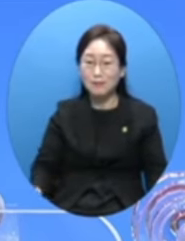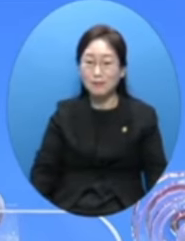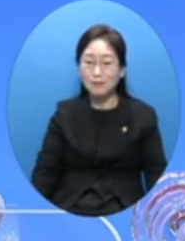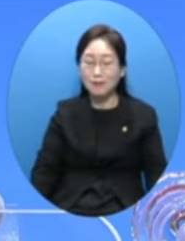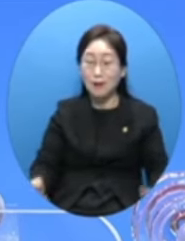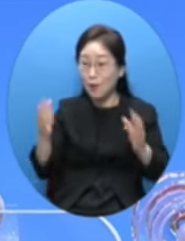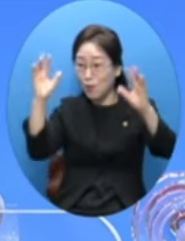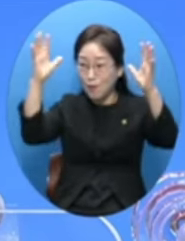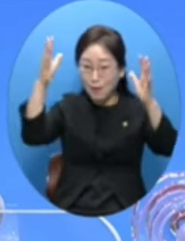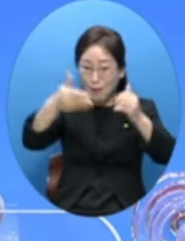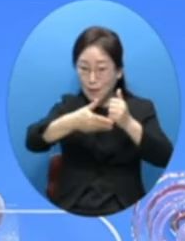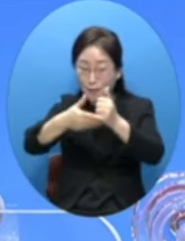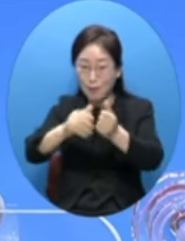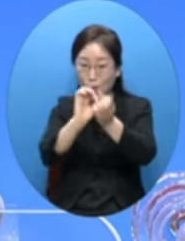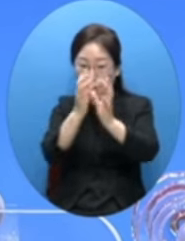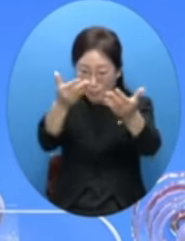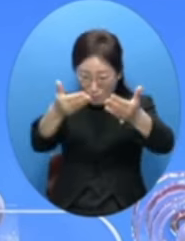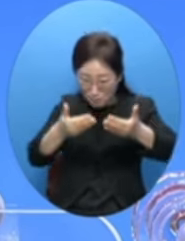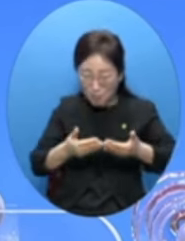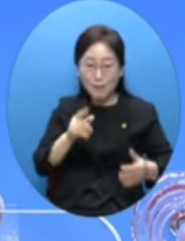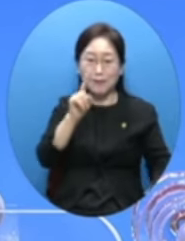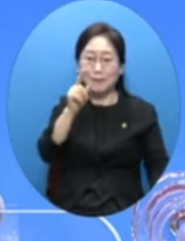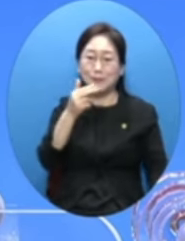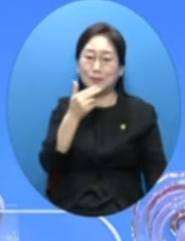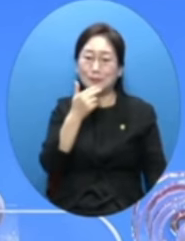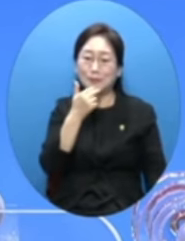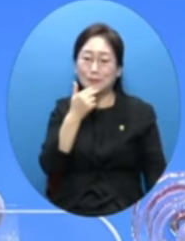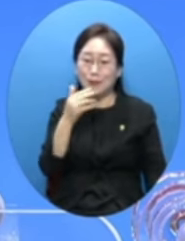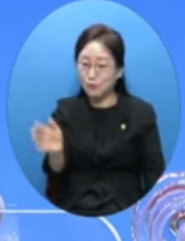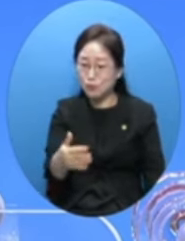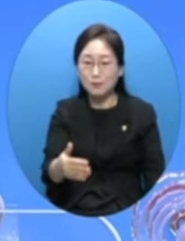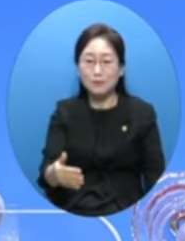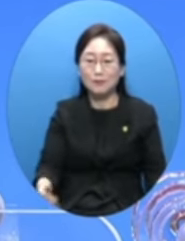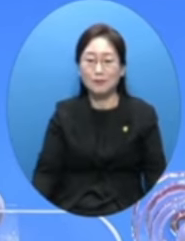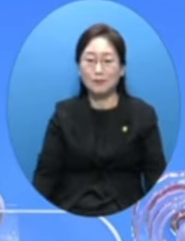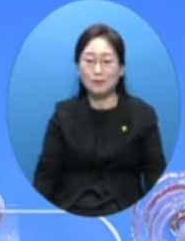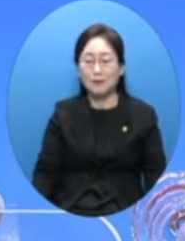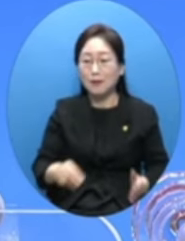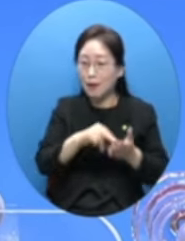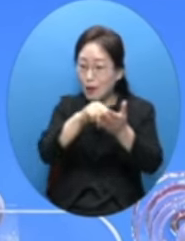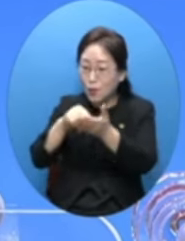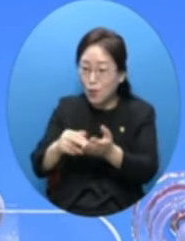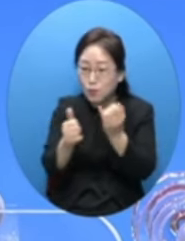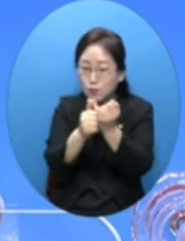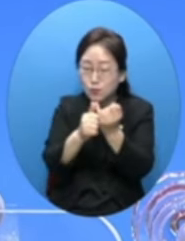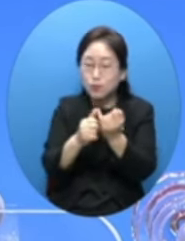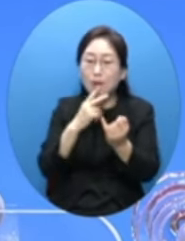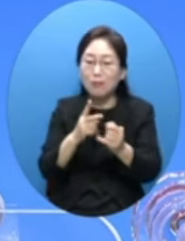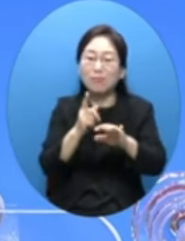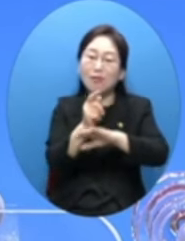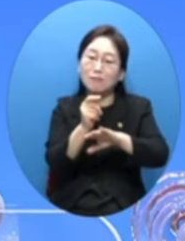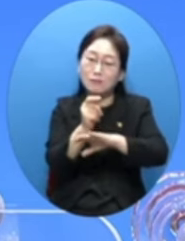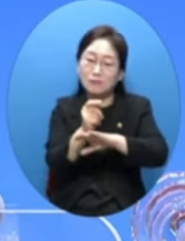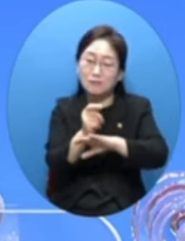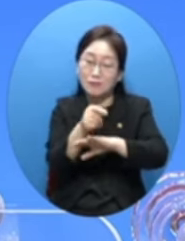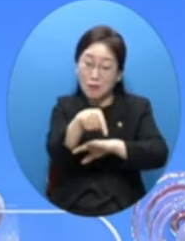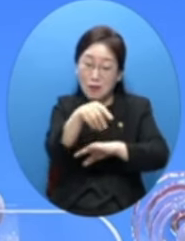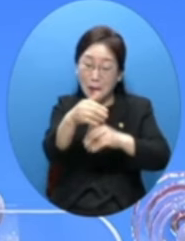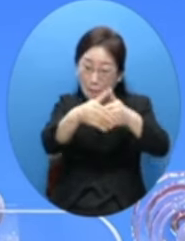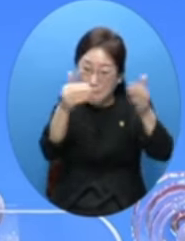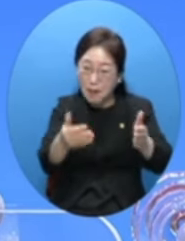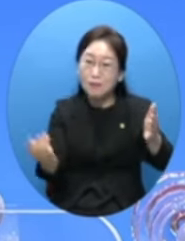환영한 사람 하나 없고 꽃다발 하나 가지고 나온 사람 없고 외롭게 우리 부부가 택시 타고 여기까지 왔구나. 그래서